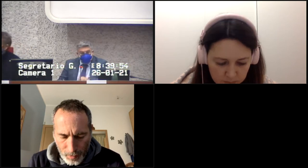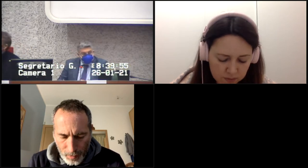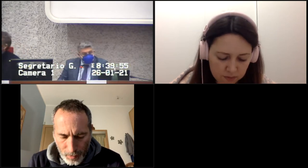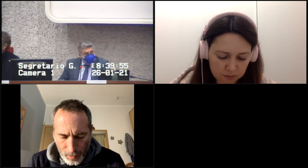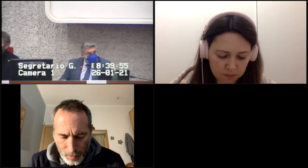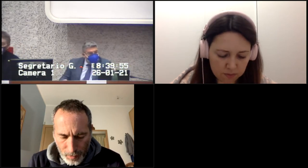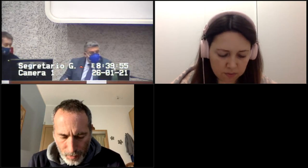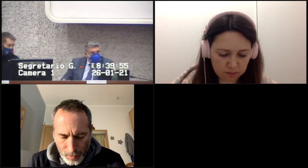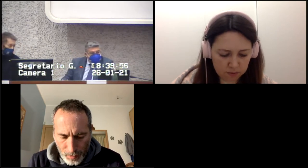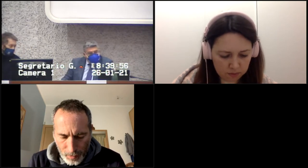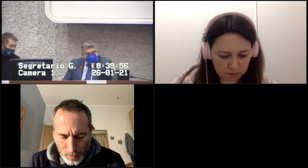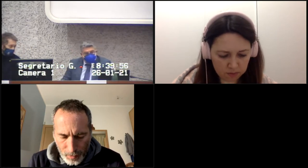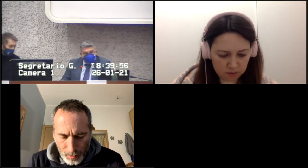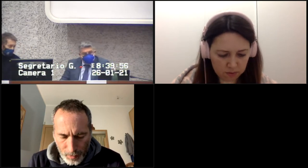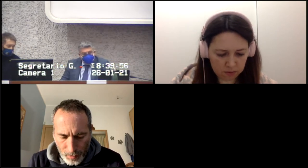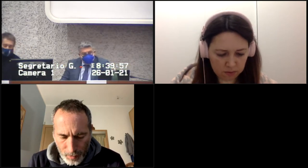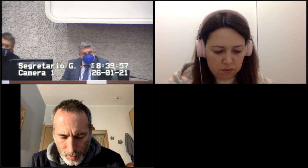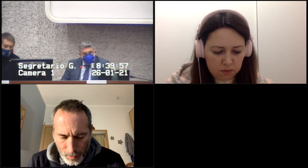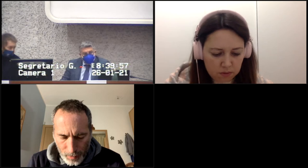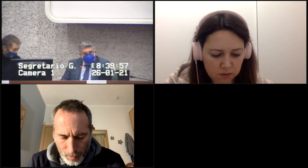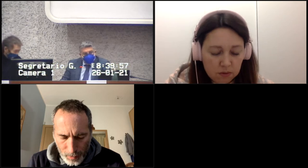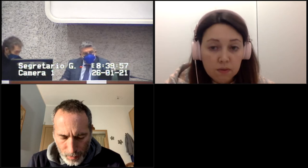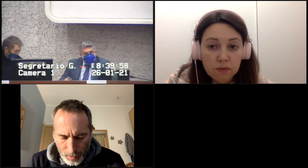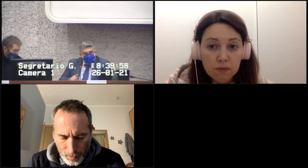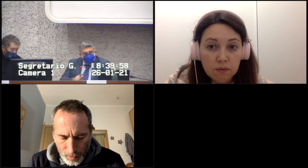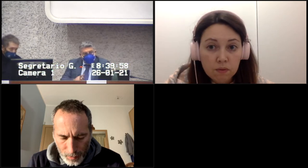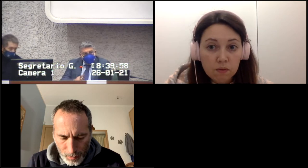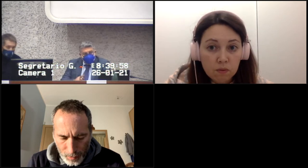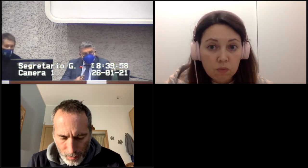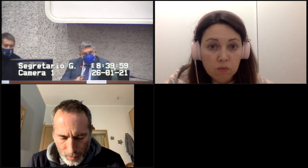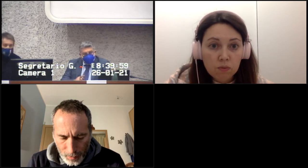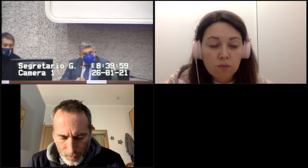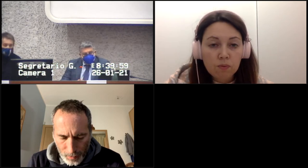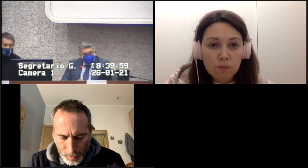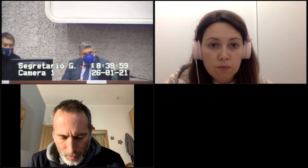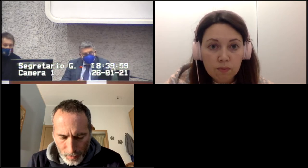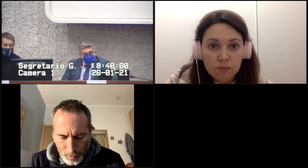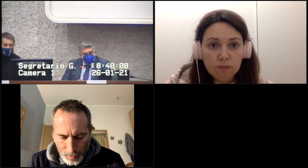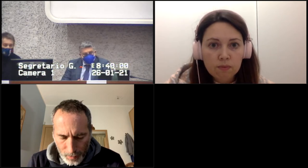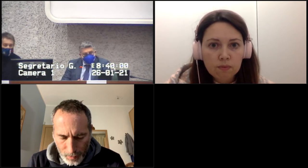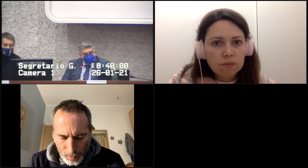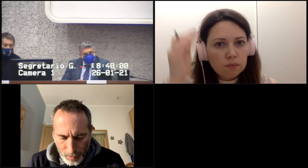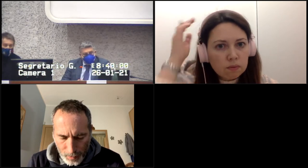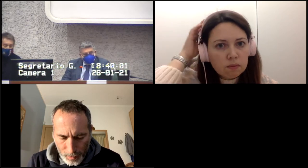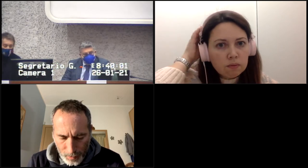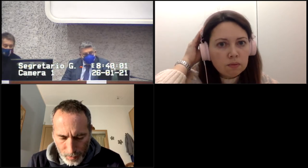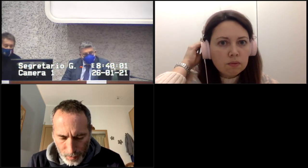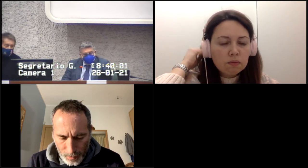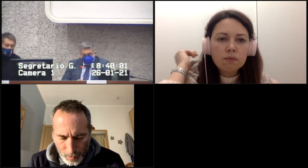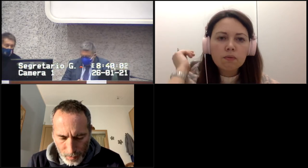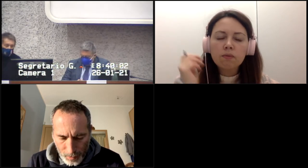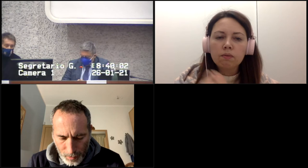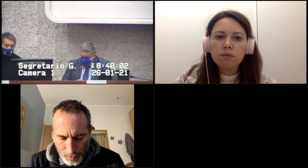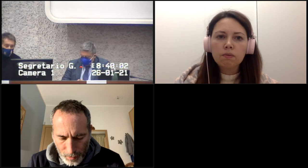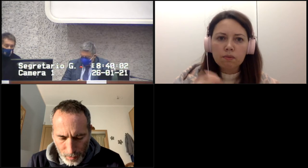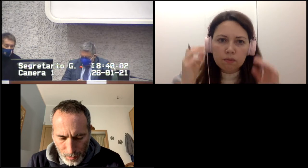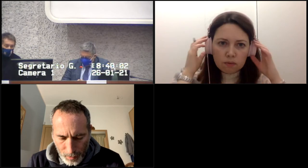Allora, abbiamo la presenza di 20 consiglieri, forse ne sta entrando uno.